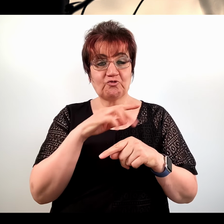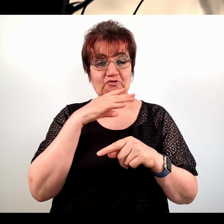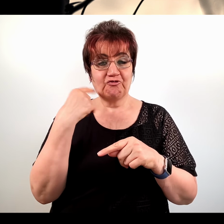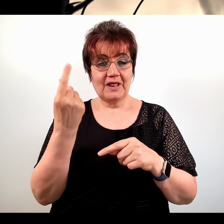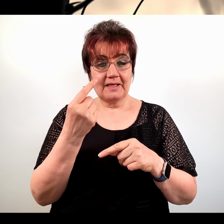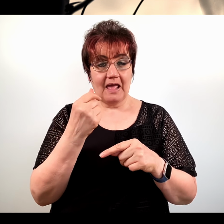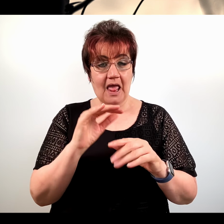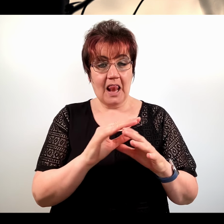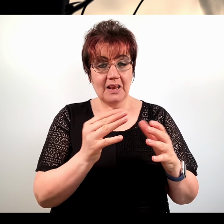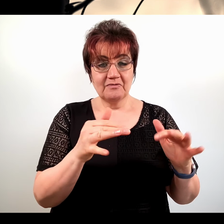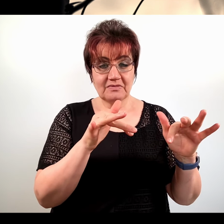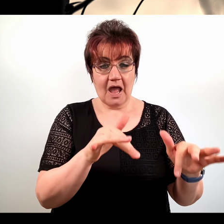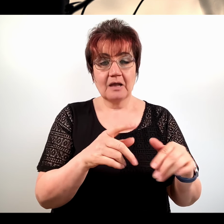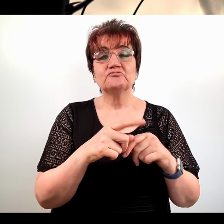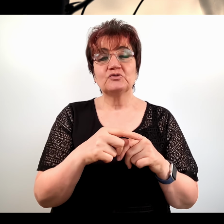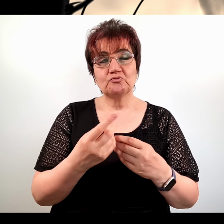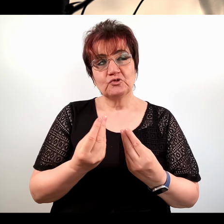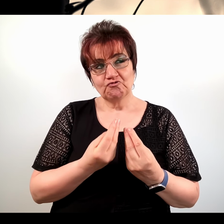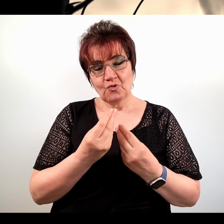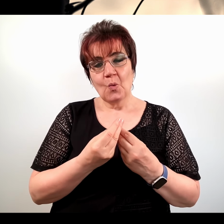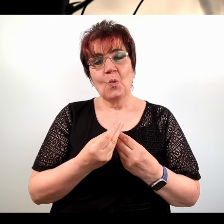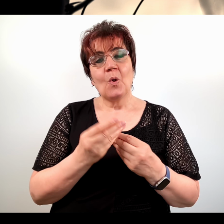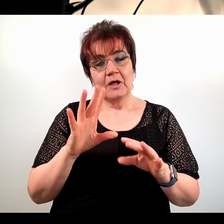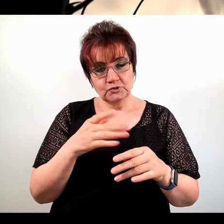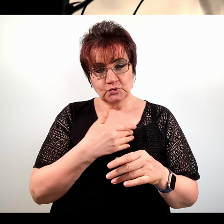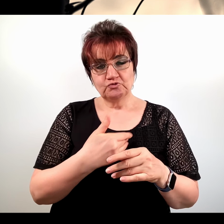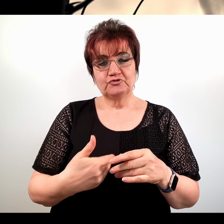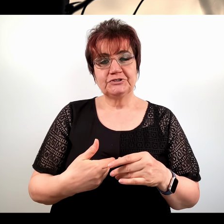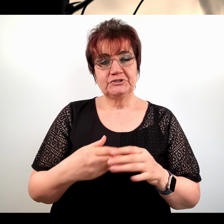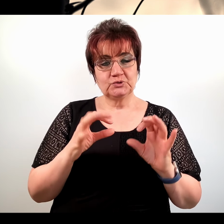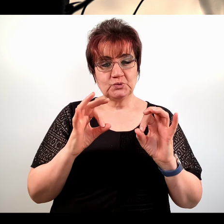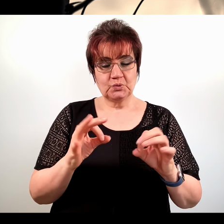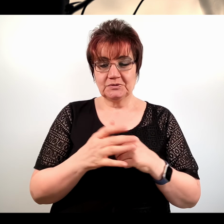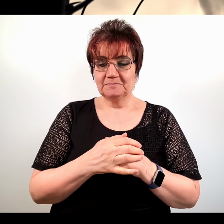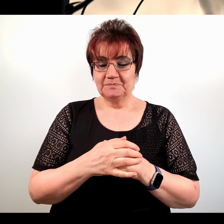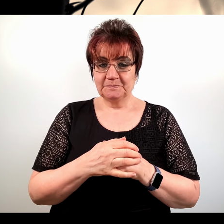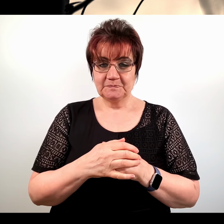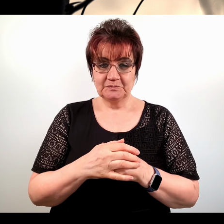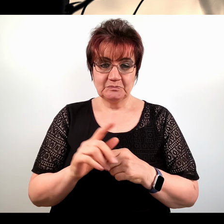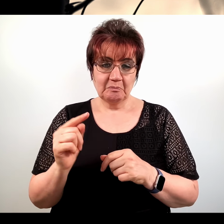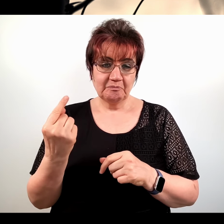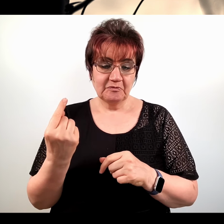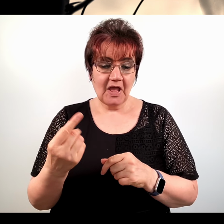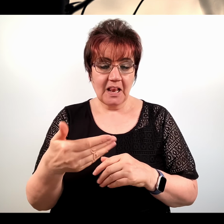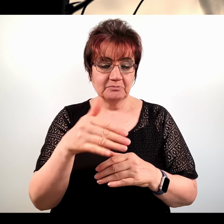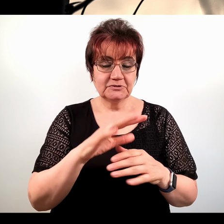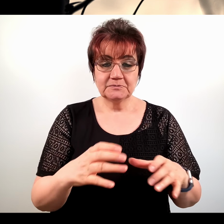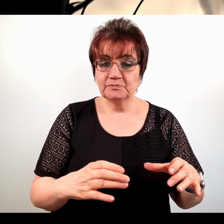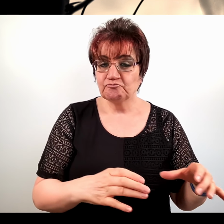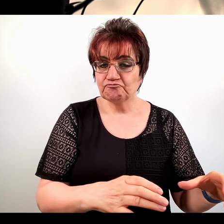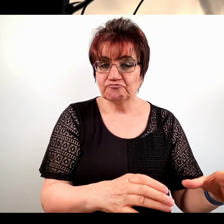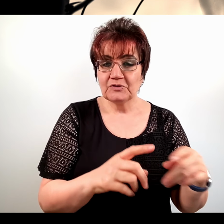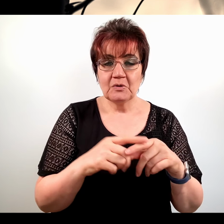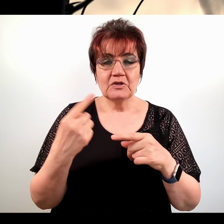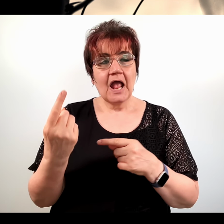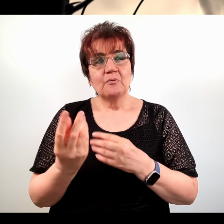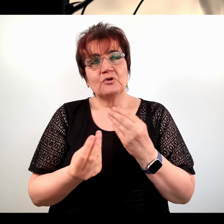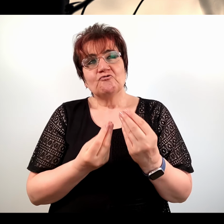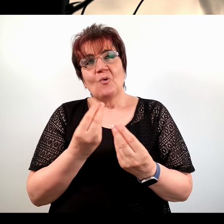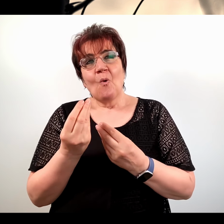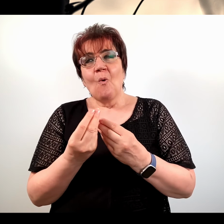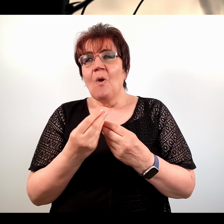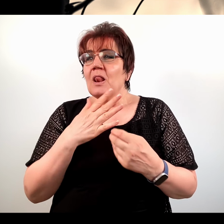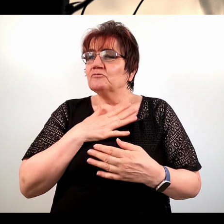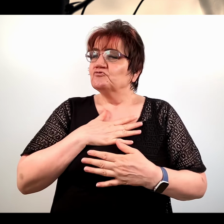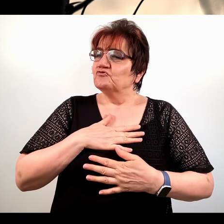ihm ein gutes Gefühl und Zufriedenheit. Nun wollte er sich gerade in seinem Gefühl wälzen,